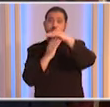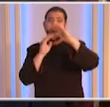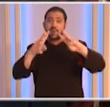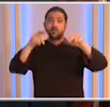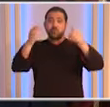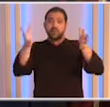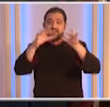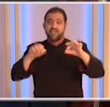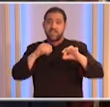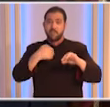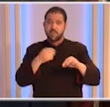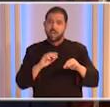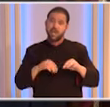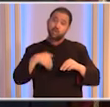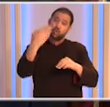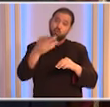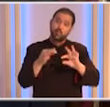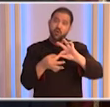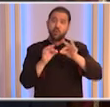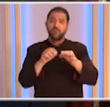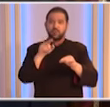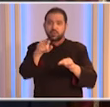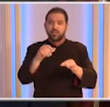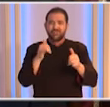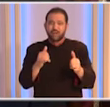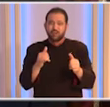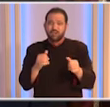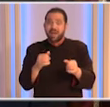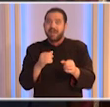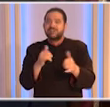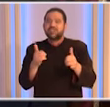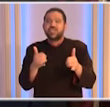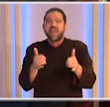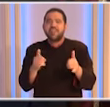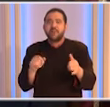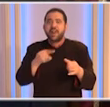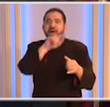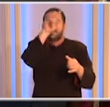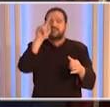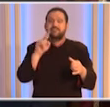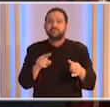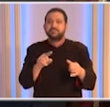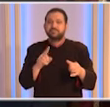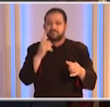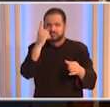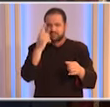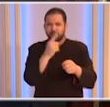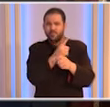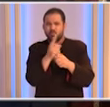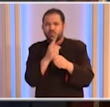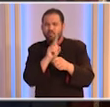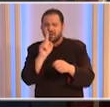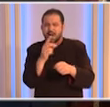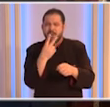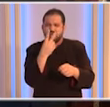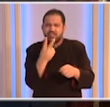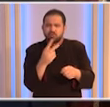iată raba Domnului, fie mie după cuvântul tău, în clipa aceea s-a întâmplat lucrul ăsta extraordinar, nemai auzit,